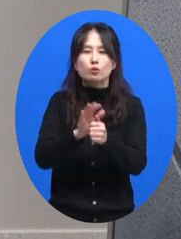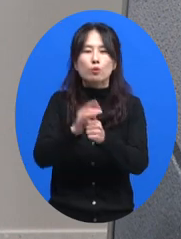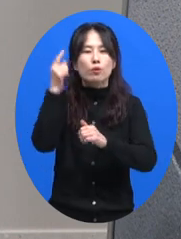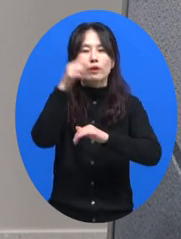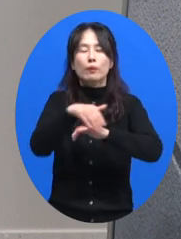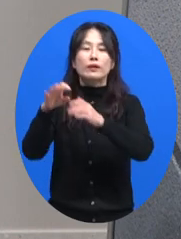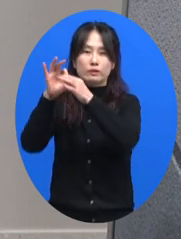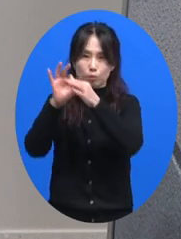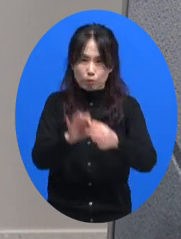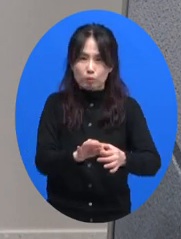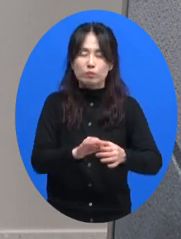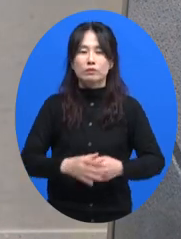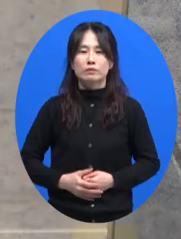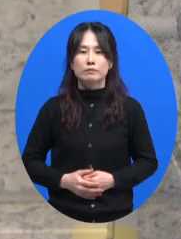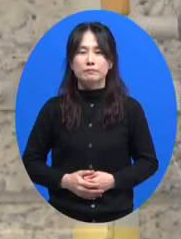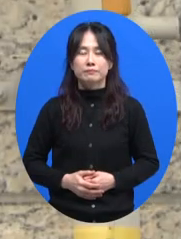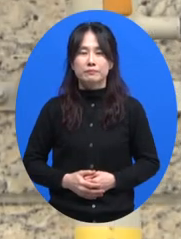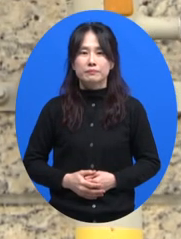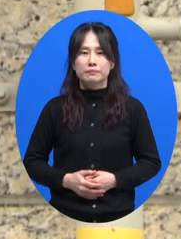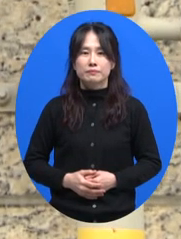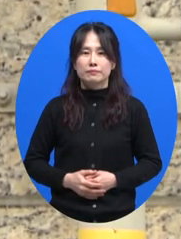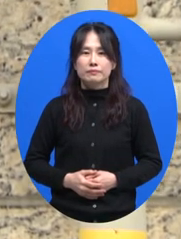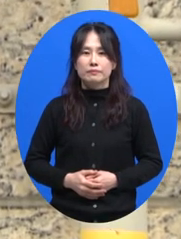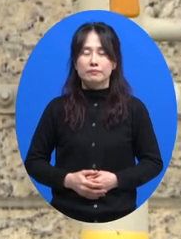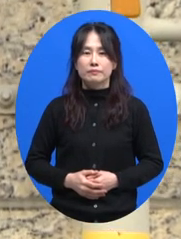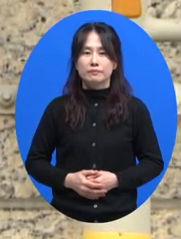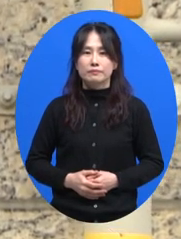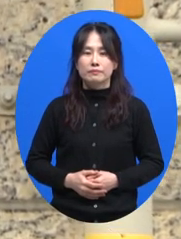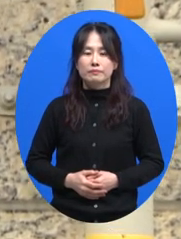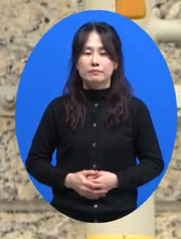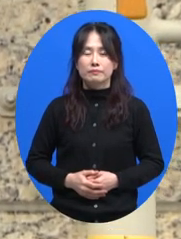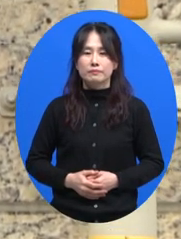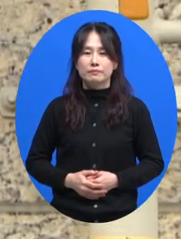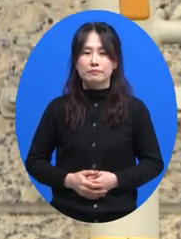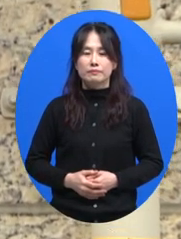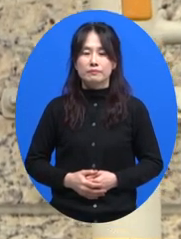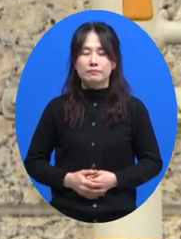이어나갈 당시입니다 경기 슈트비 최창순입니다